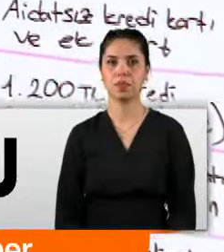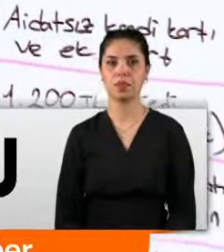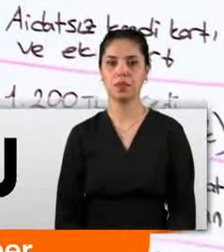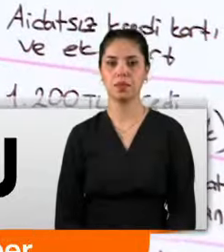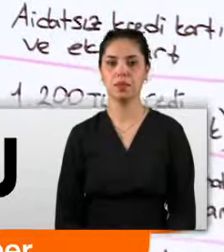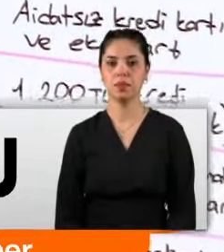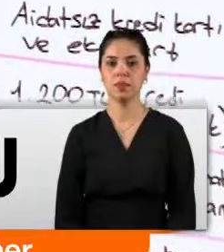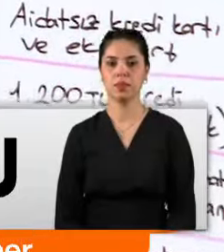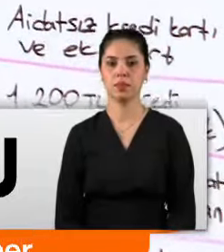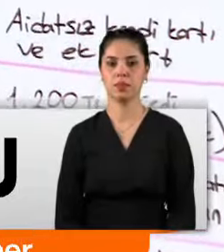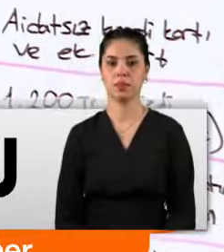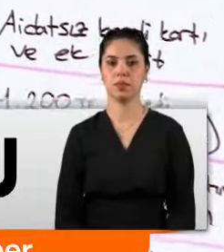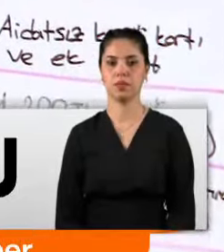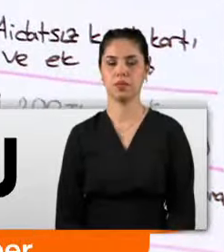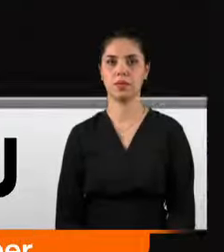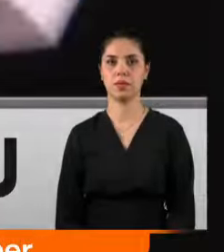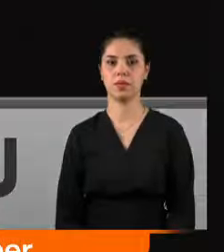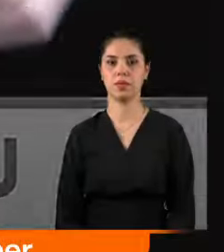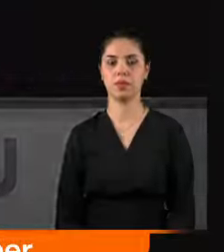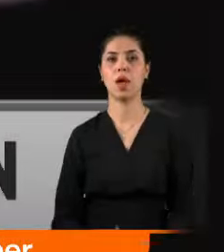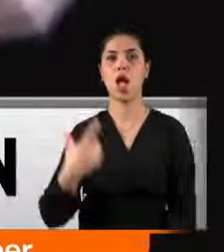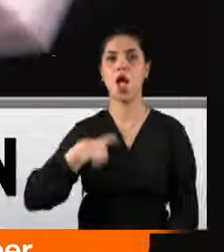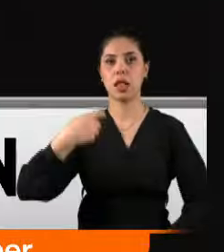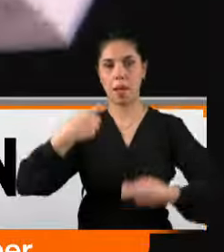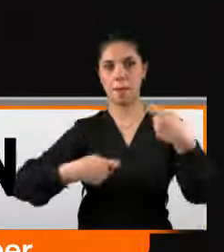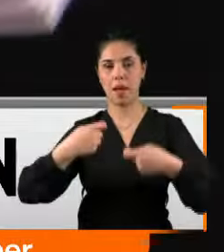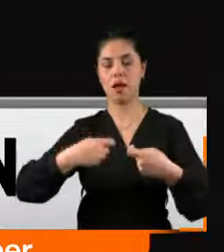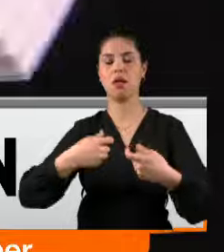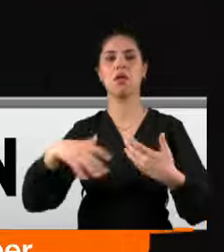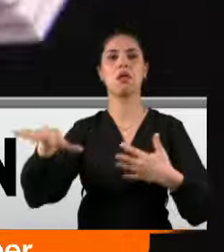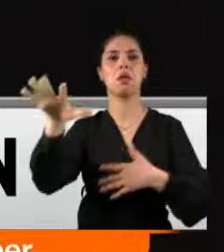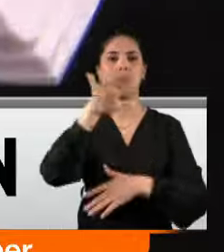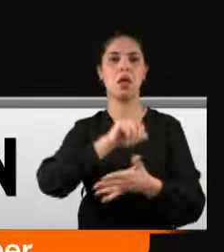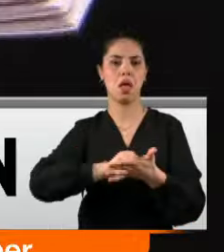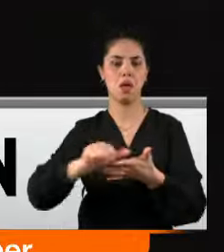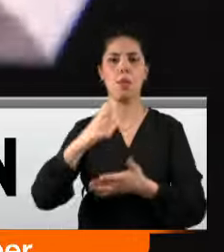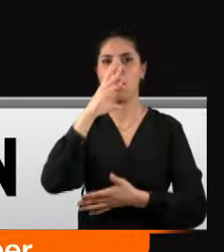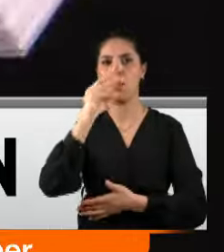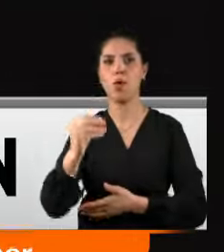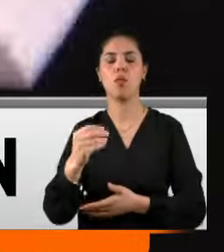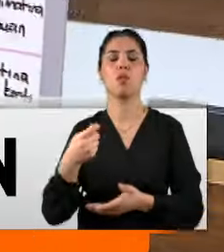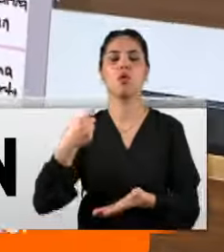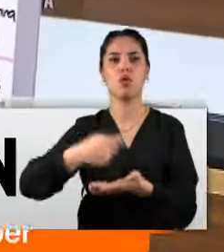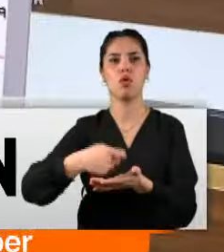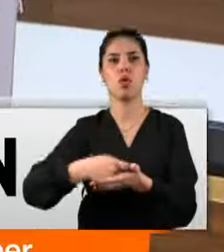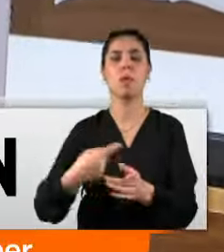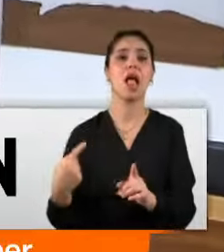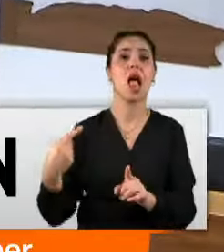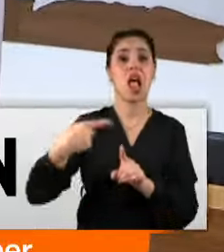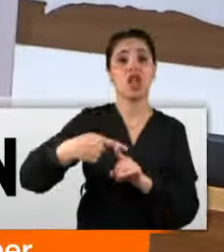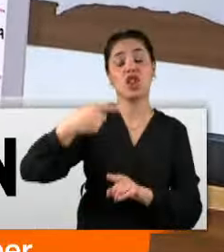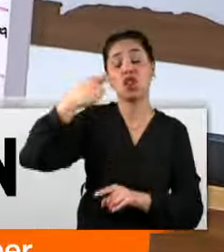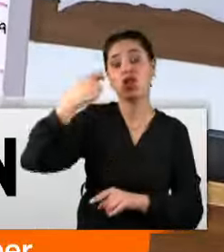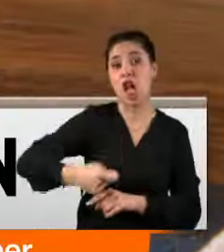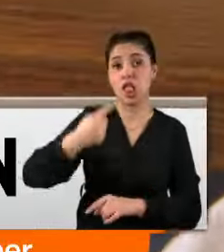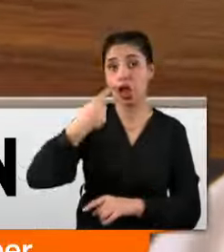görüyoruz. Ben bu rakamların biraz daha artacağını da düşünüyorum. Özel bankaların çoğu promosyon ödemelerini ek şartlarla artırıyor. Mesela bankalardan